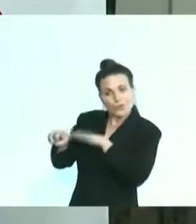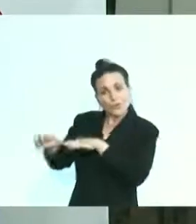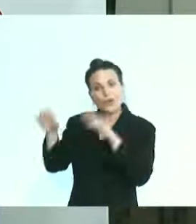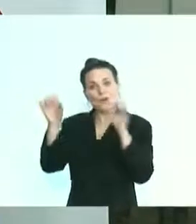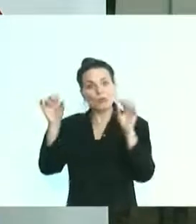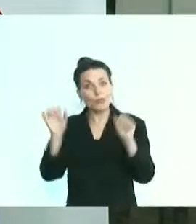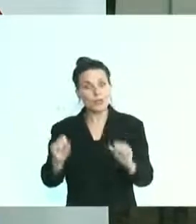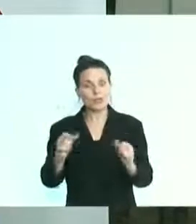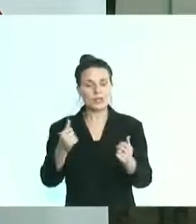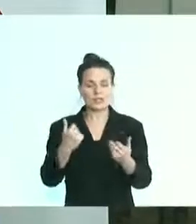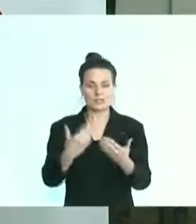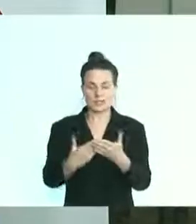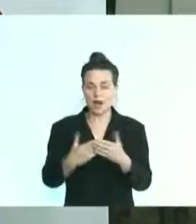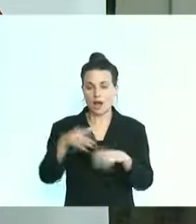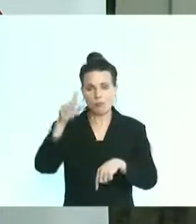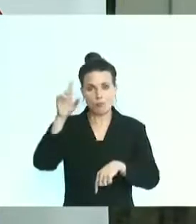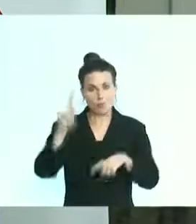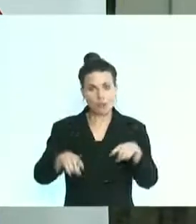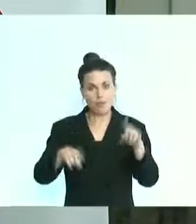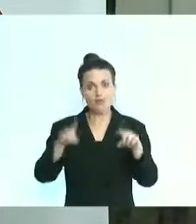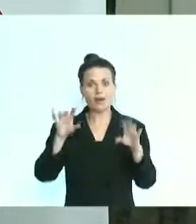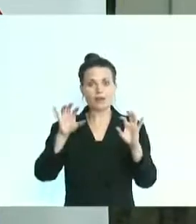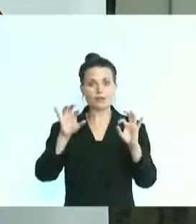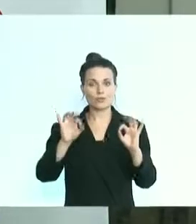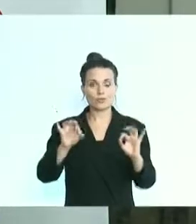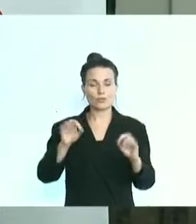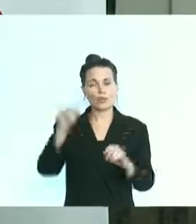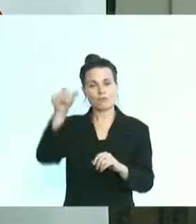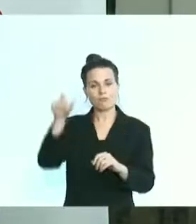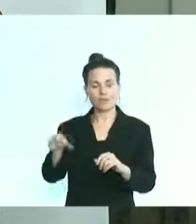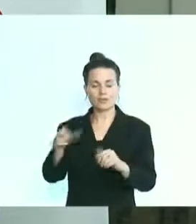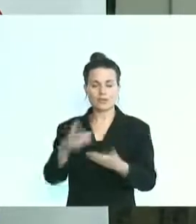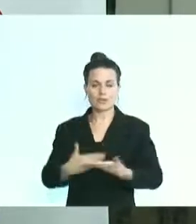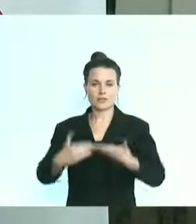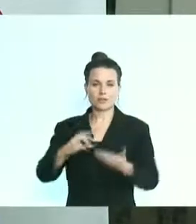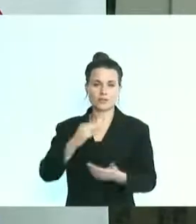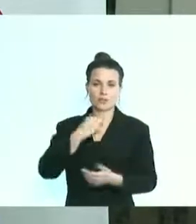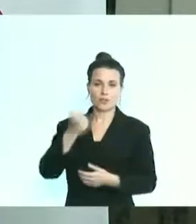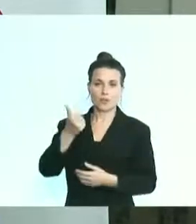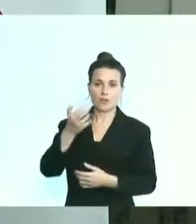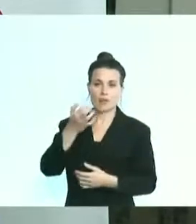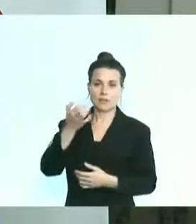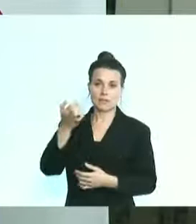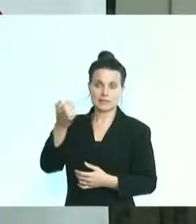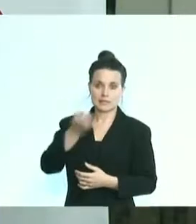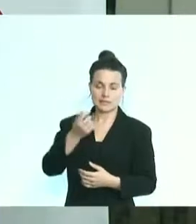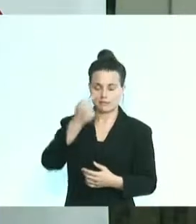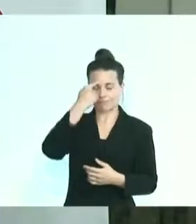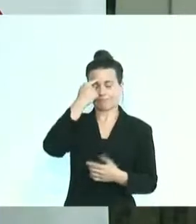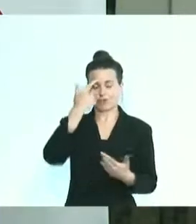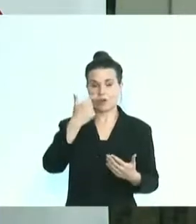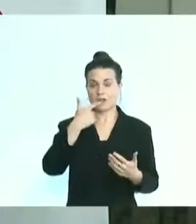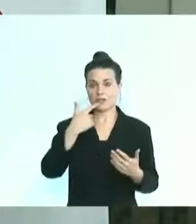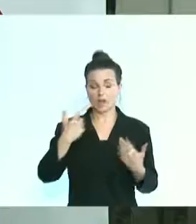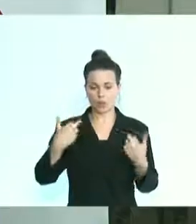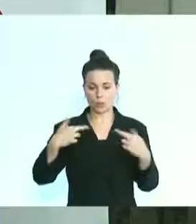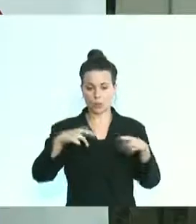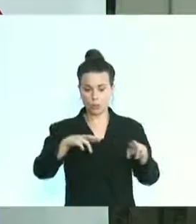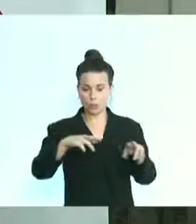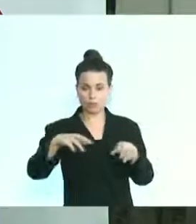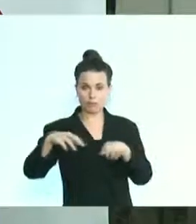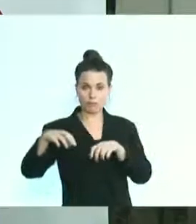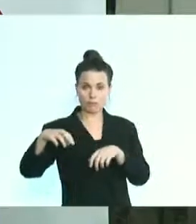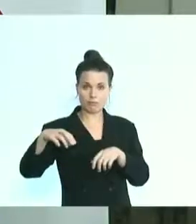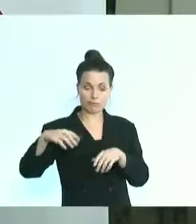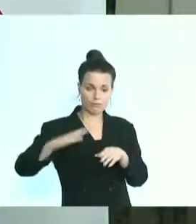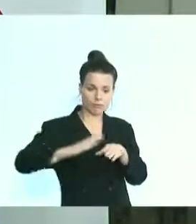vraiment parfois, comme le disait quelqu'un qui est en situation de handicap, pour traverser la rue, ça c'est mon Paris-Dakar quotidien. Hein.